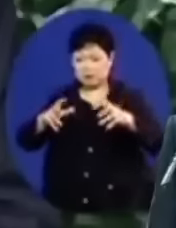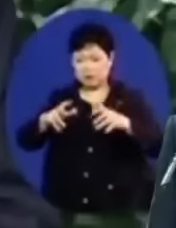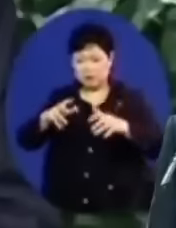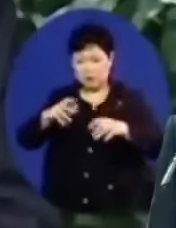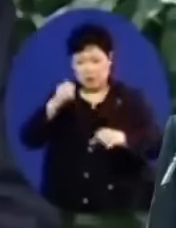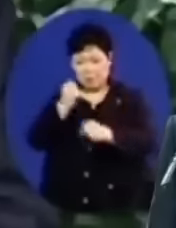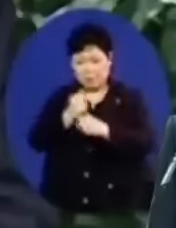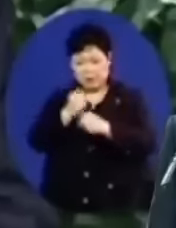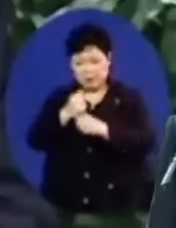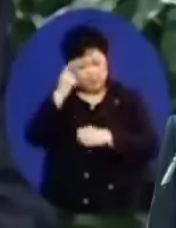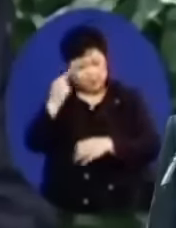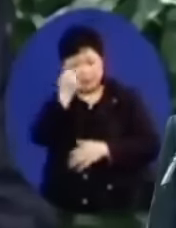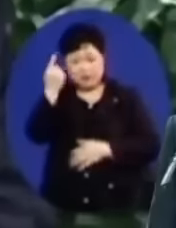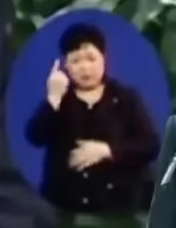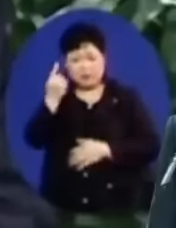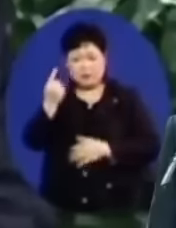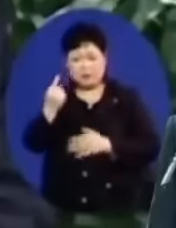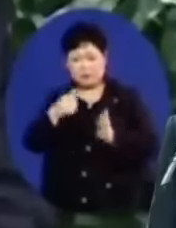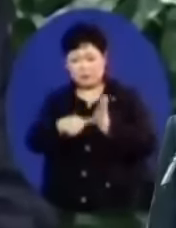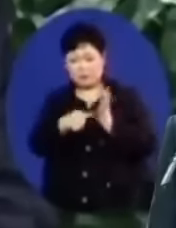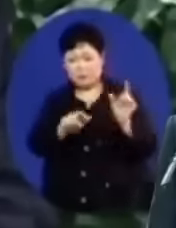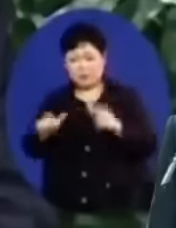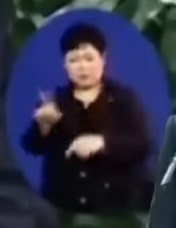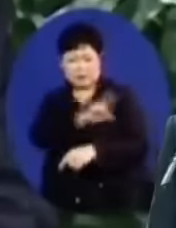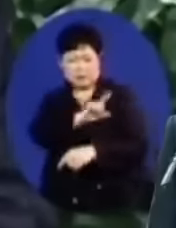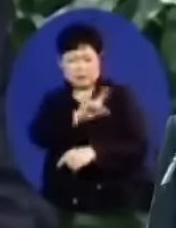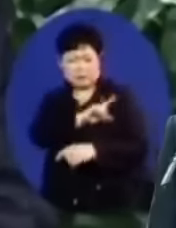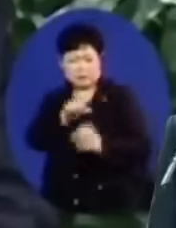중에 가장 위대한 발명품이 뭐냐